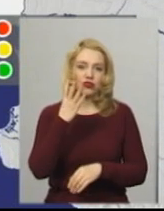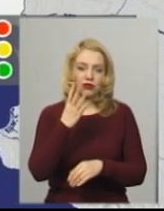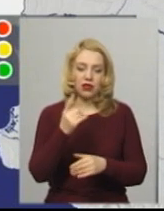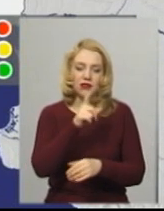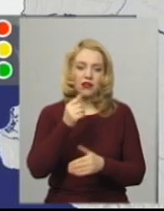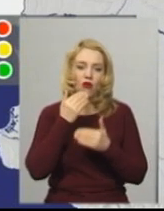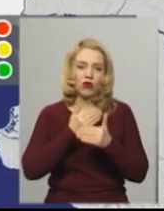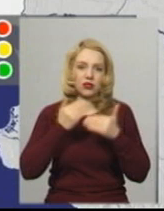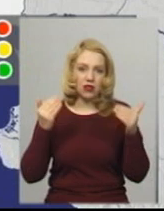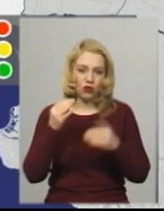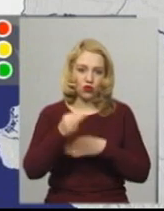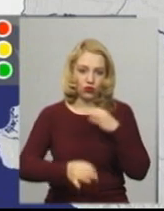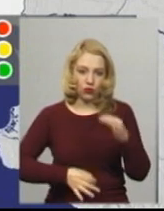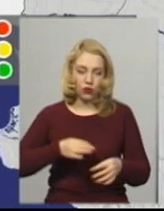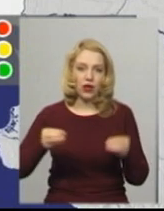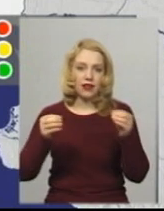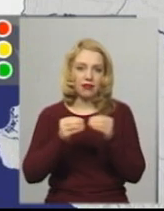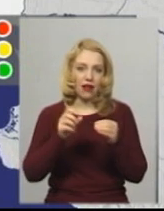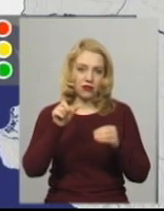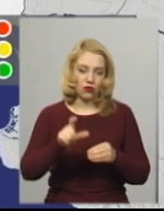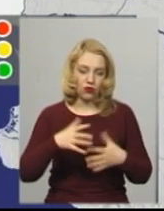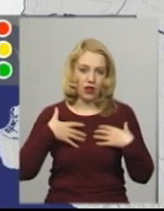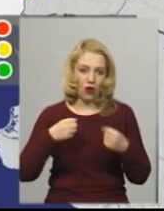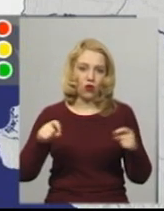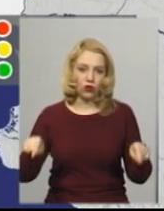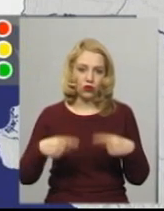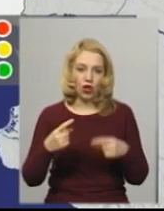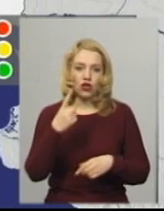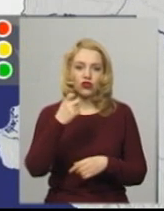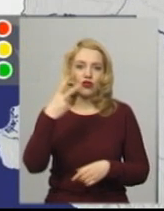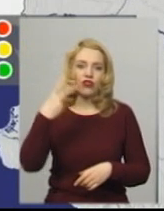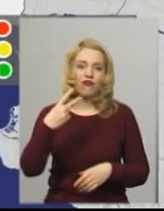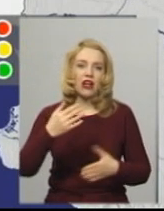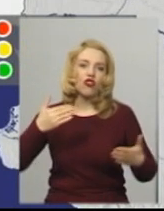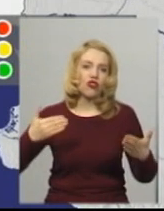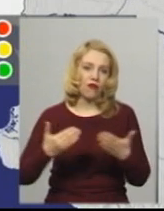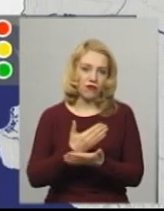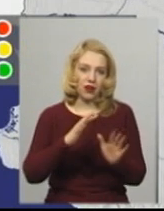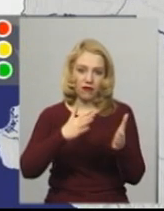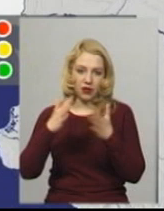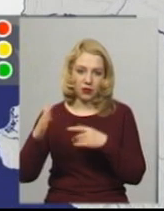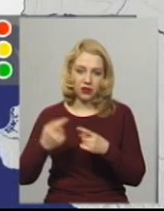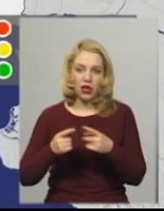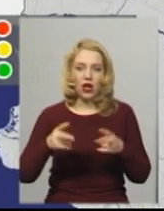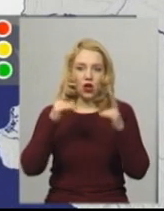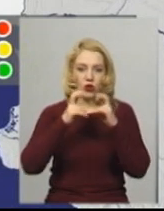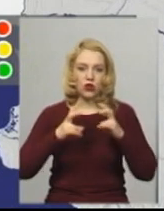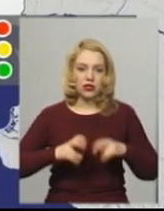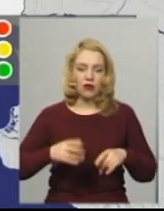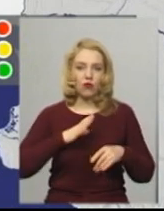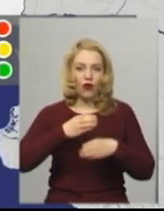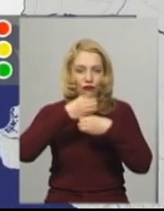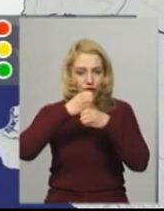10 пацієнтів одужало. За добу було підтверджено 120 нових випадків. Дослідження проводилися вірусологічною референс